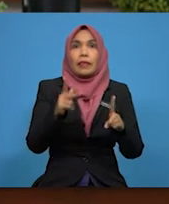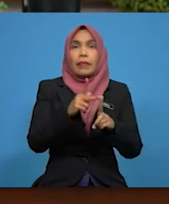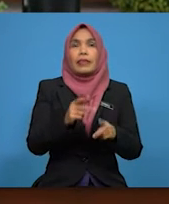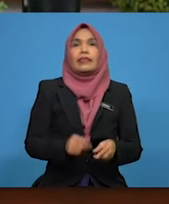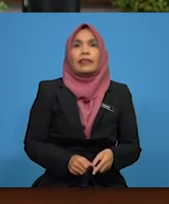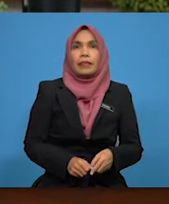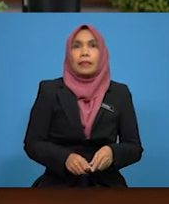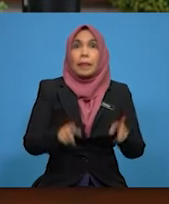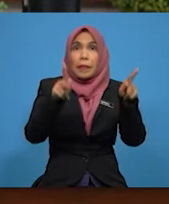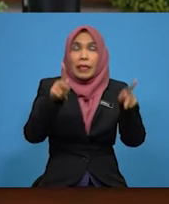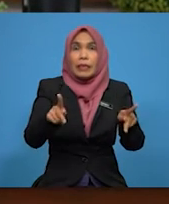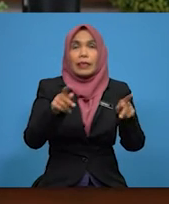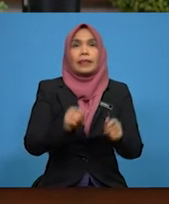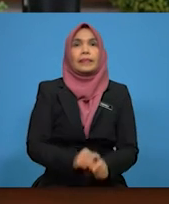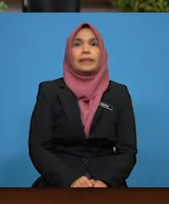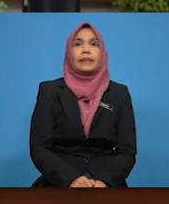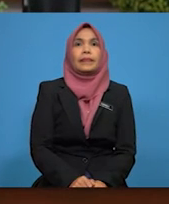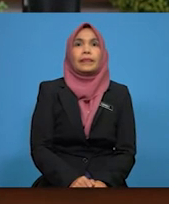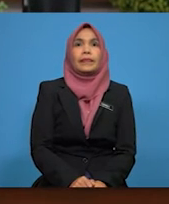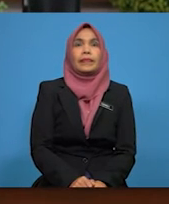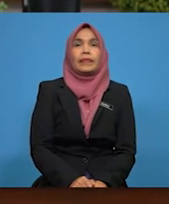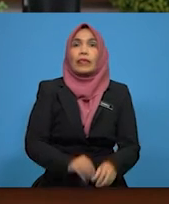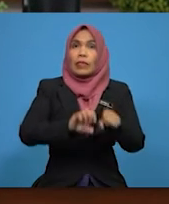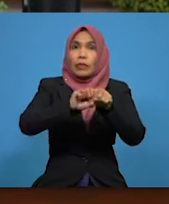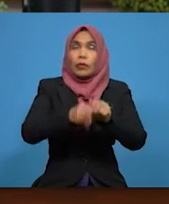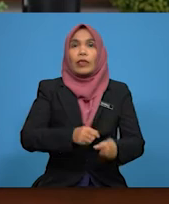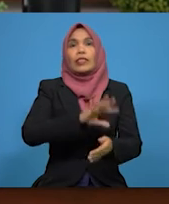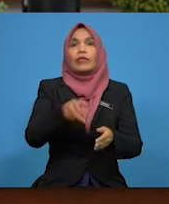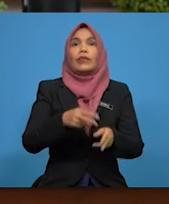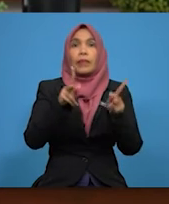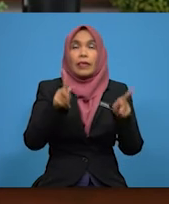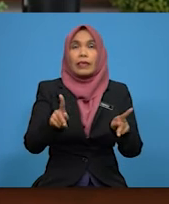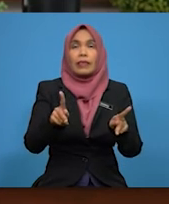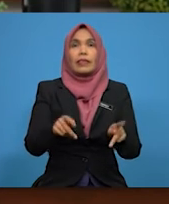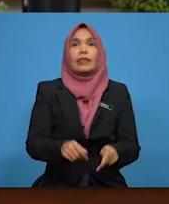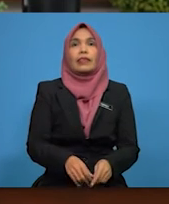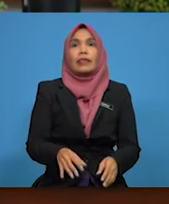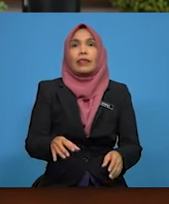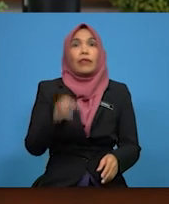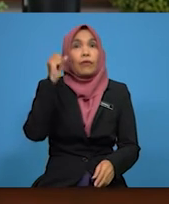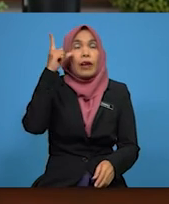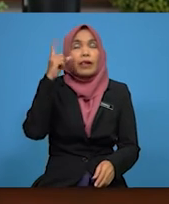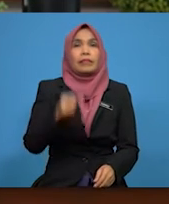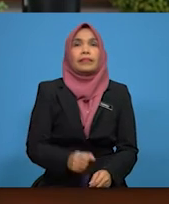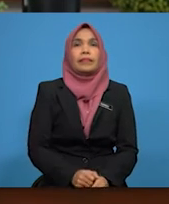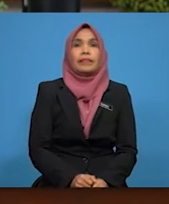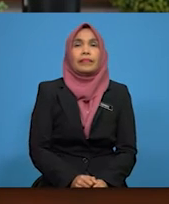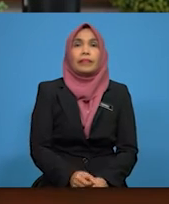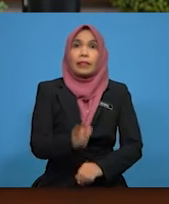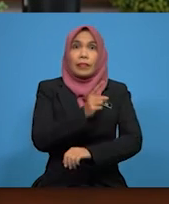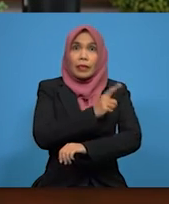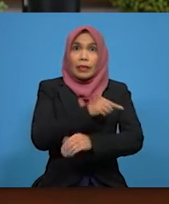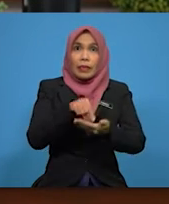Sekian saja pembelajaran kita pada hari ini. Semoga semua pelajar mendapat manfaat dari apa yang telah diajar